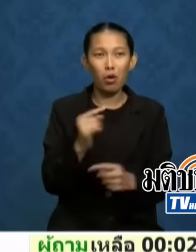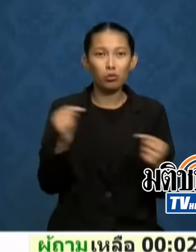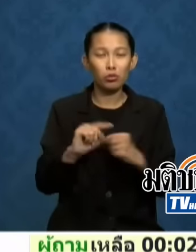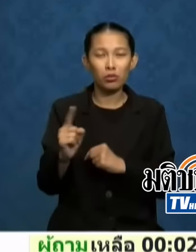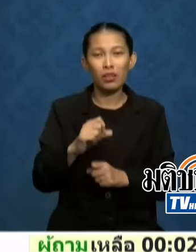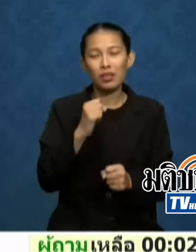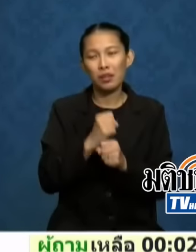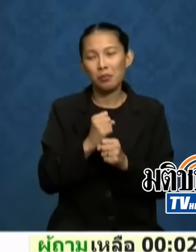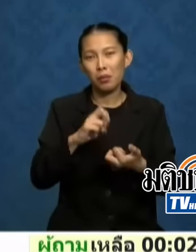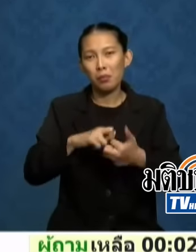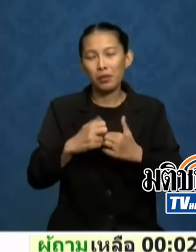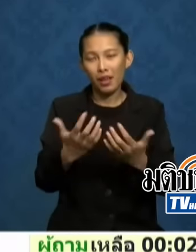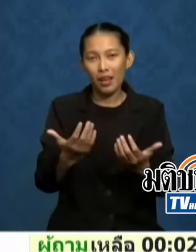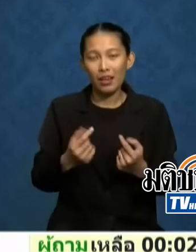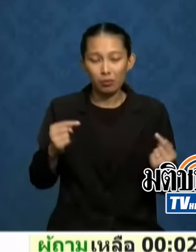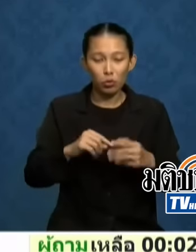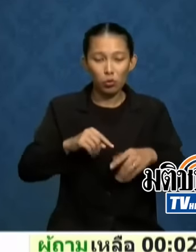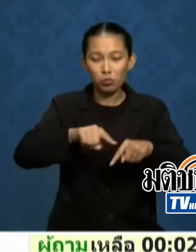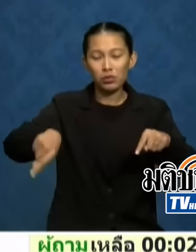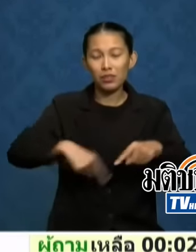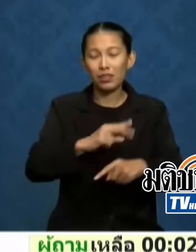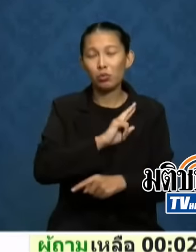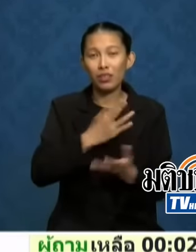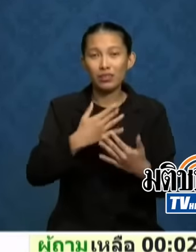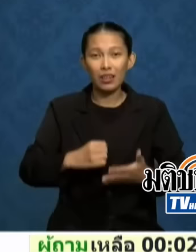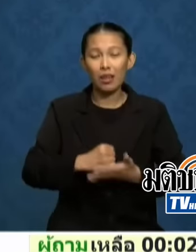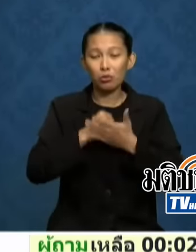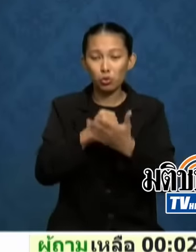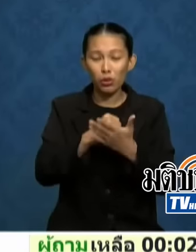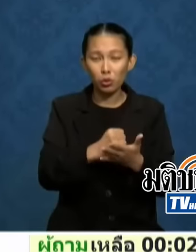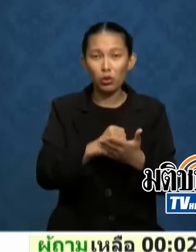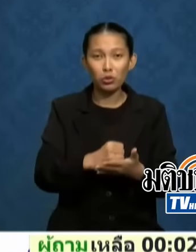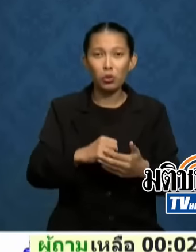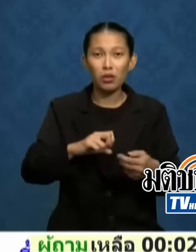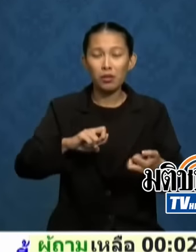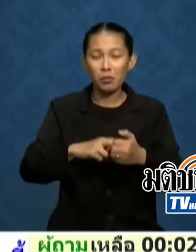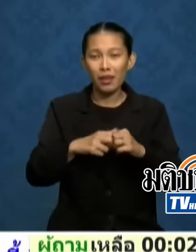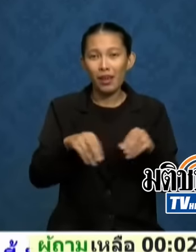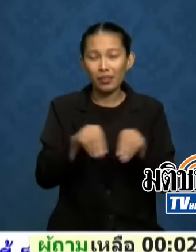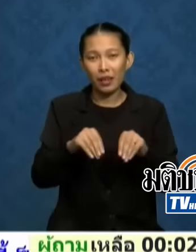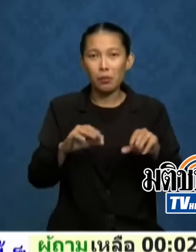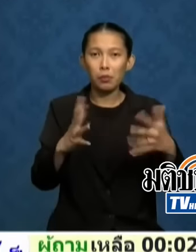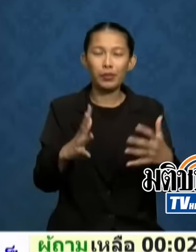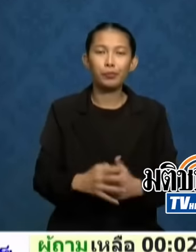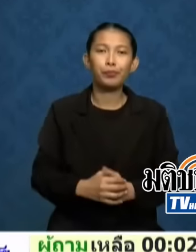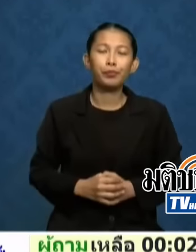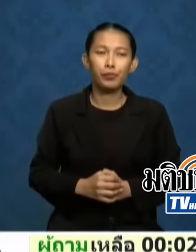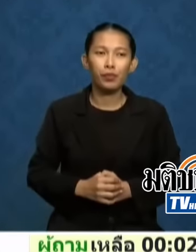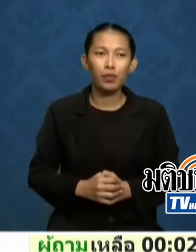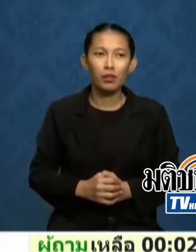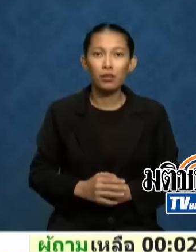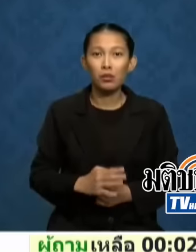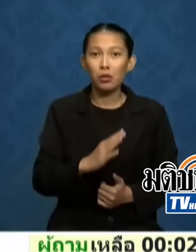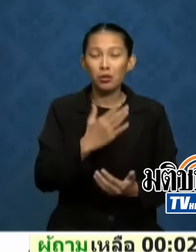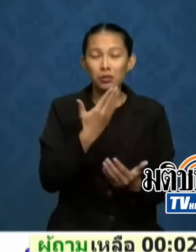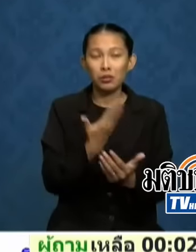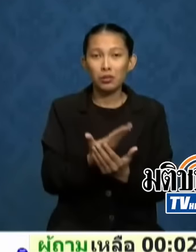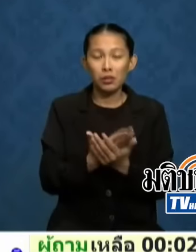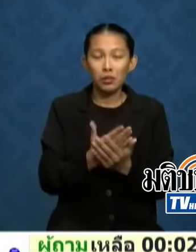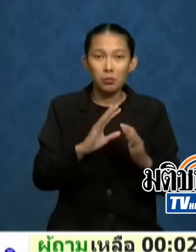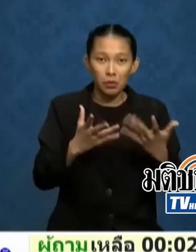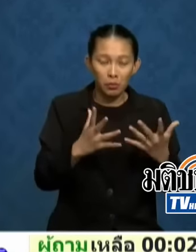รับมือกับปัญหาภัยพิบัติในพื้นที่ของตัวเองและไม่เพียงพอที่จะไปช่วยเหลือภัยพิบัติในเขตข้างเคียงด้วยพอไม่มีงบประมาณไม่มีบุ